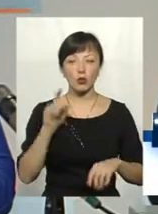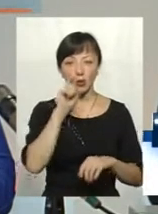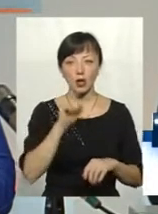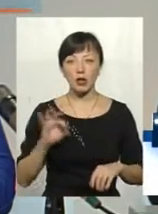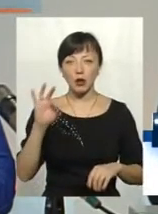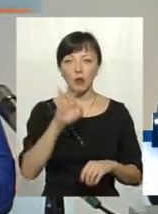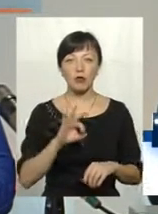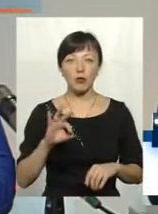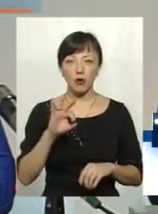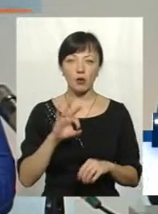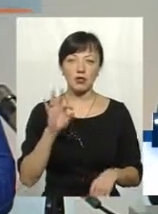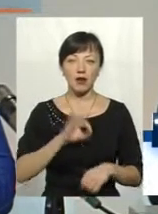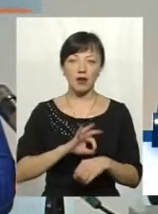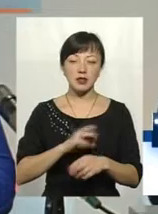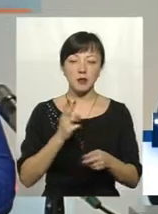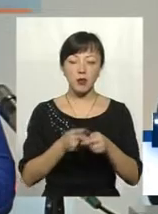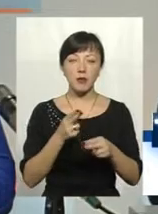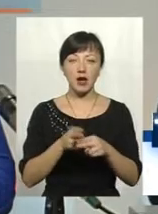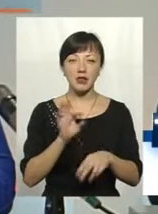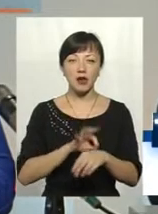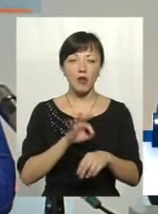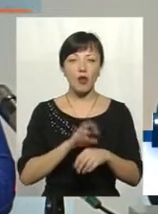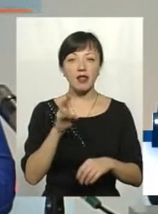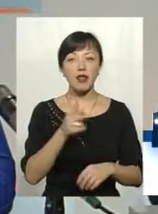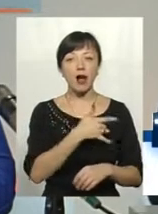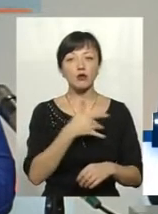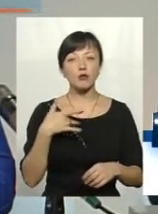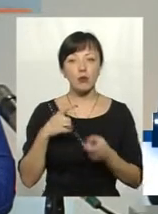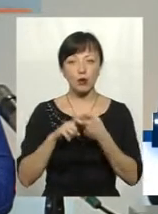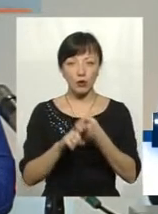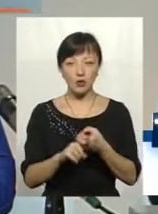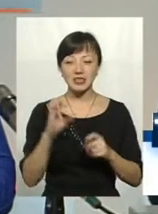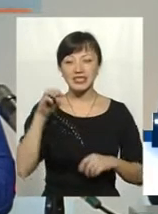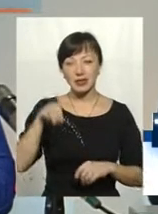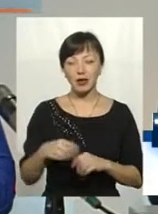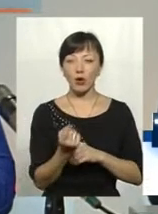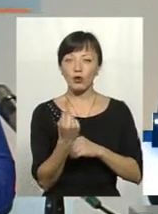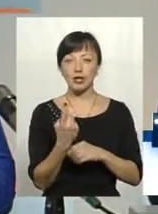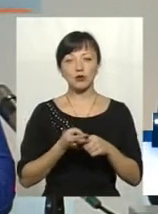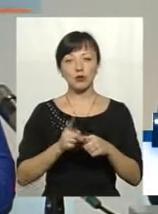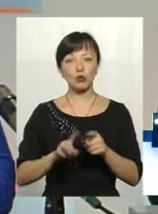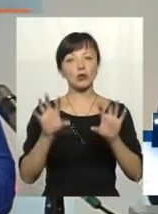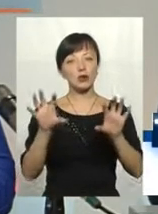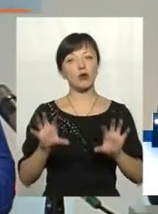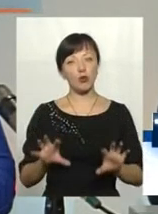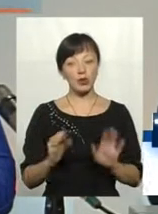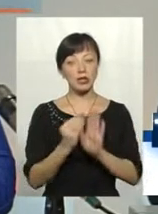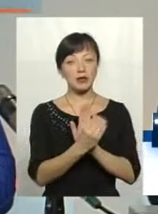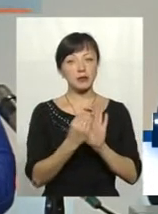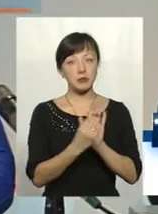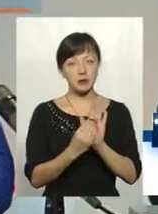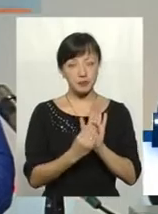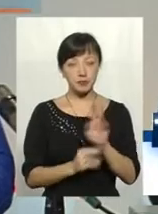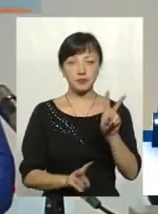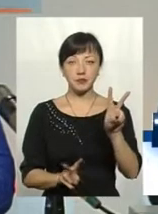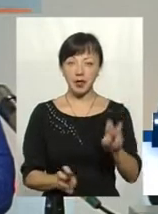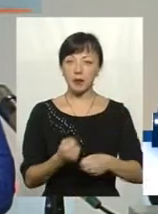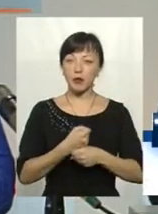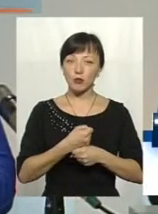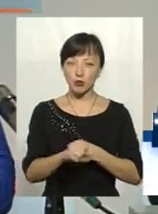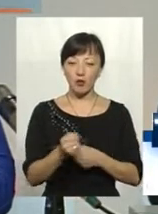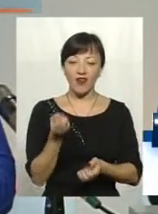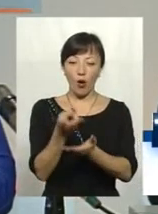про запобігання захворювання на туберкульоз. Зокрема, стаття 11 цього закону, яка так і називається –